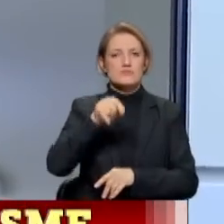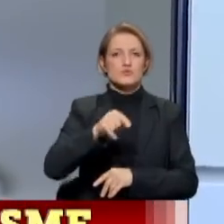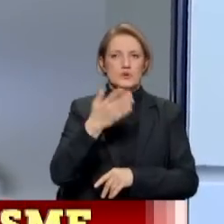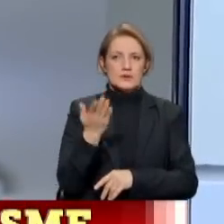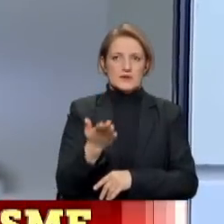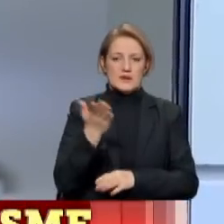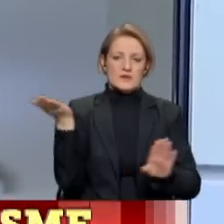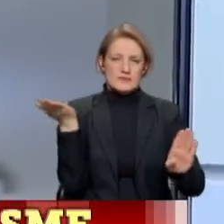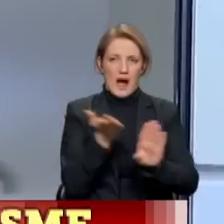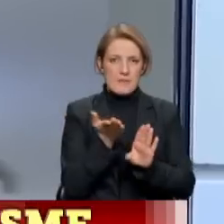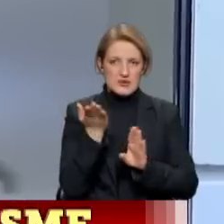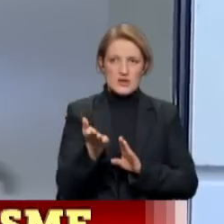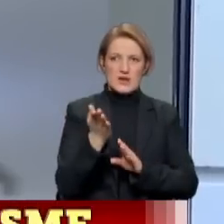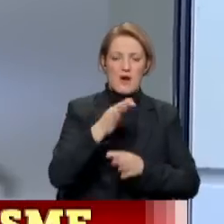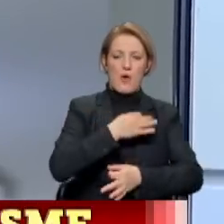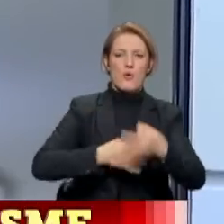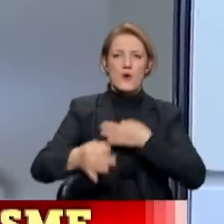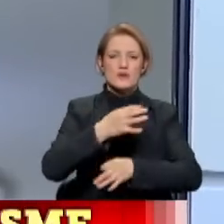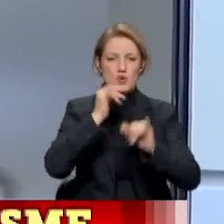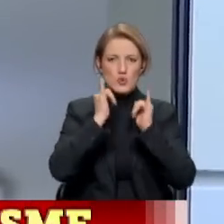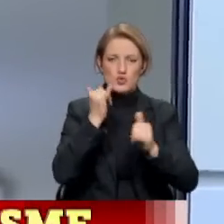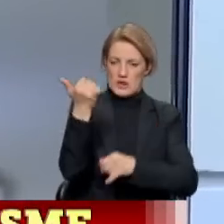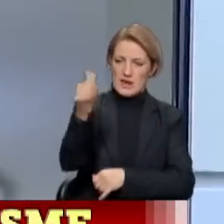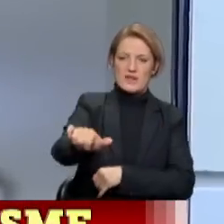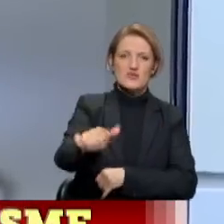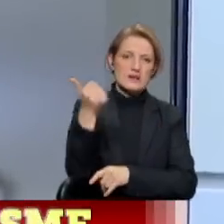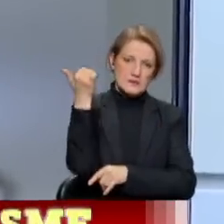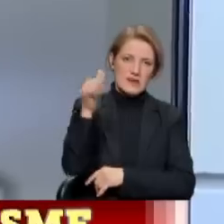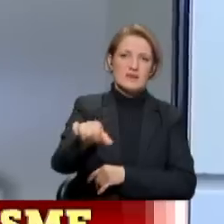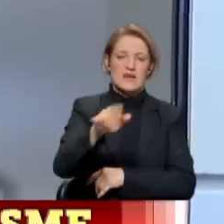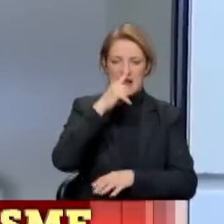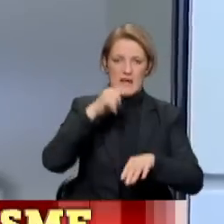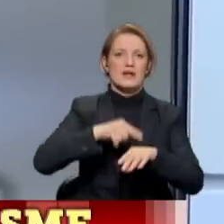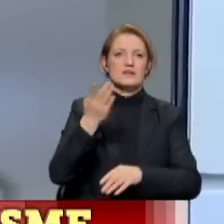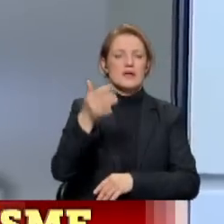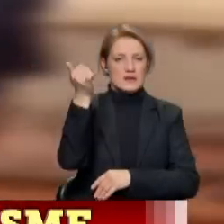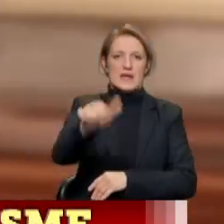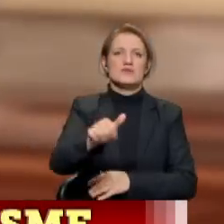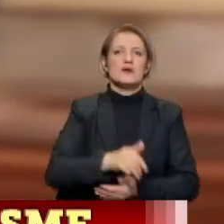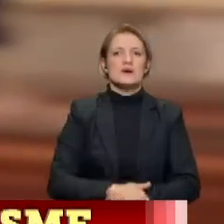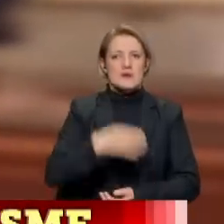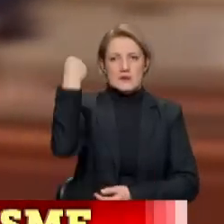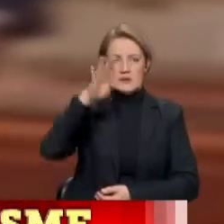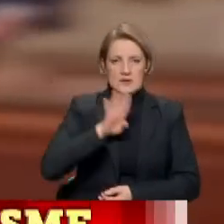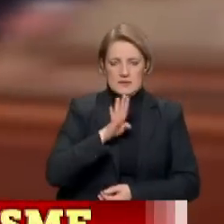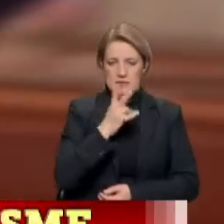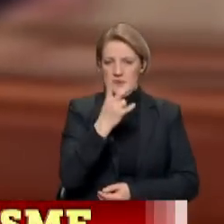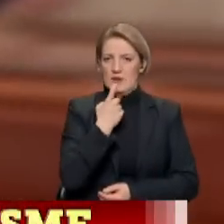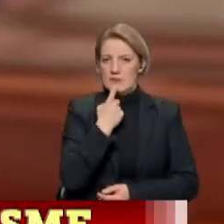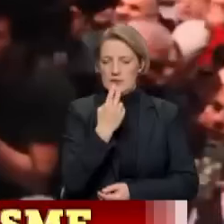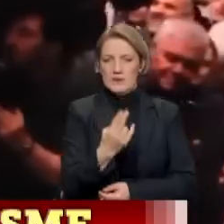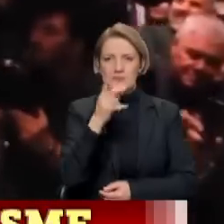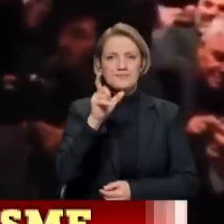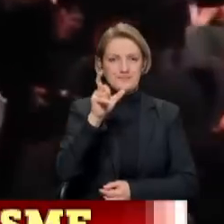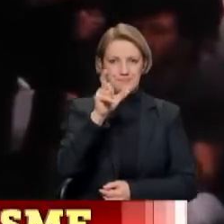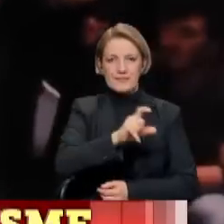sefil, darbeci, organize kötülüğü yeneceğiz. Yeneceğiz, emin olun. Yeneceğiz. İmamoğlu'na 2 yıl 7 ay